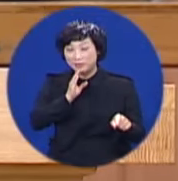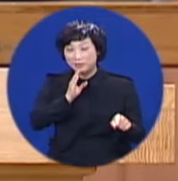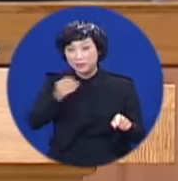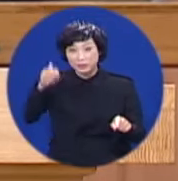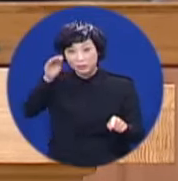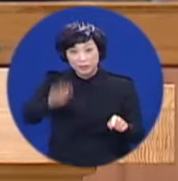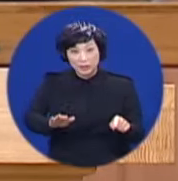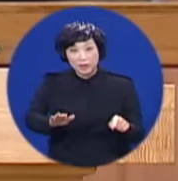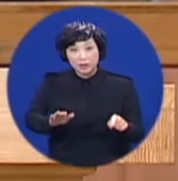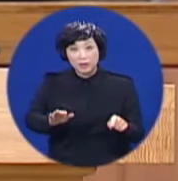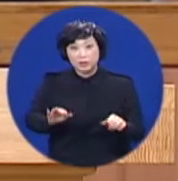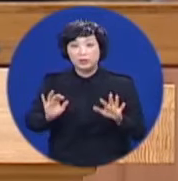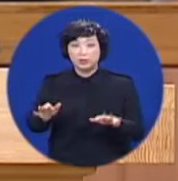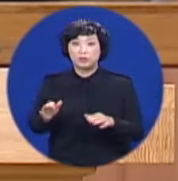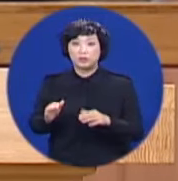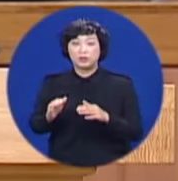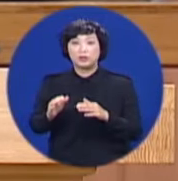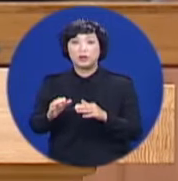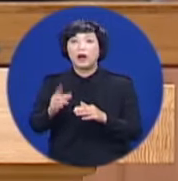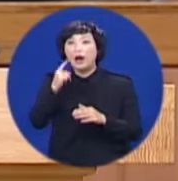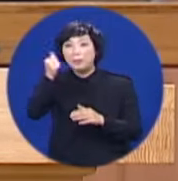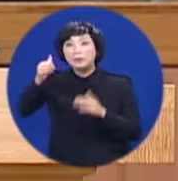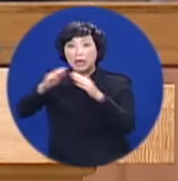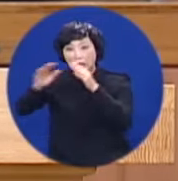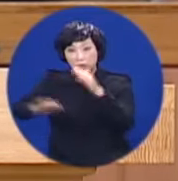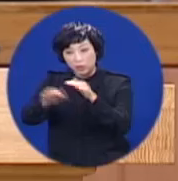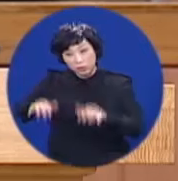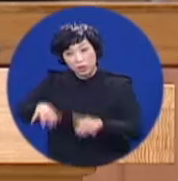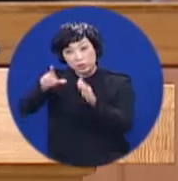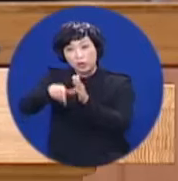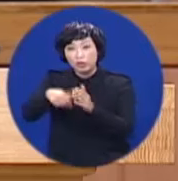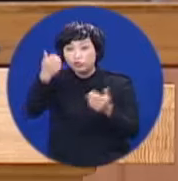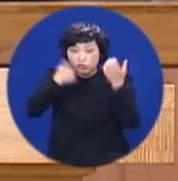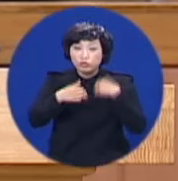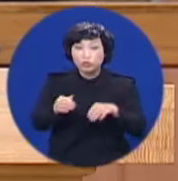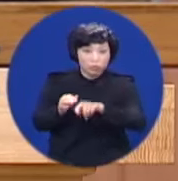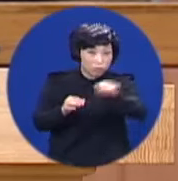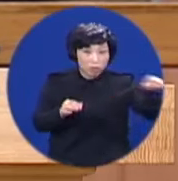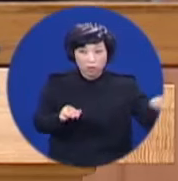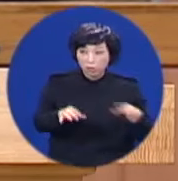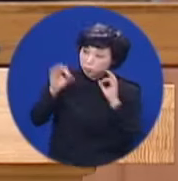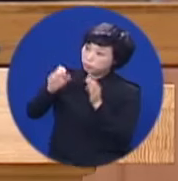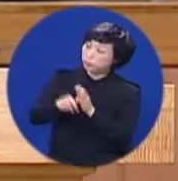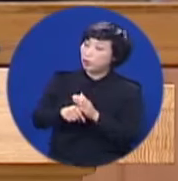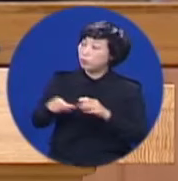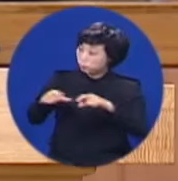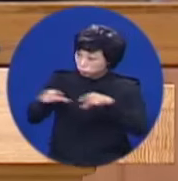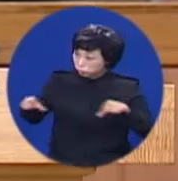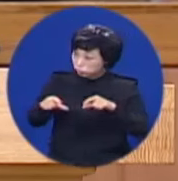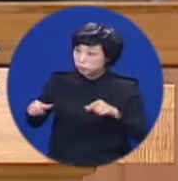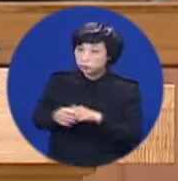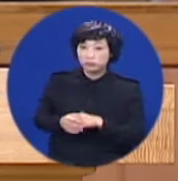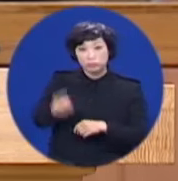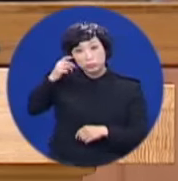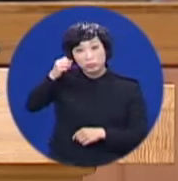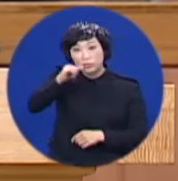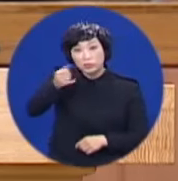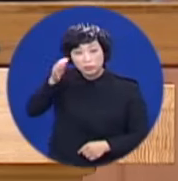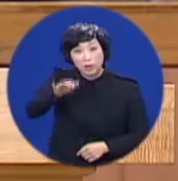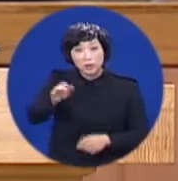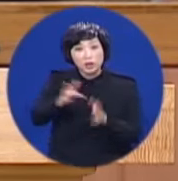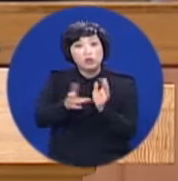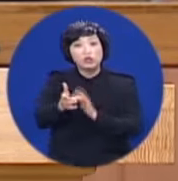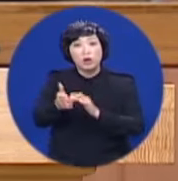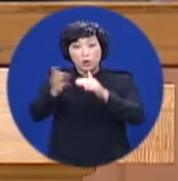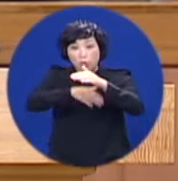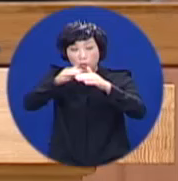그러나 요셉이 집에 있을 때는 아무도 그냥 평범한 목수의 아들이었는데